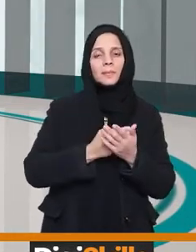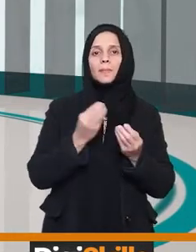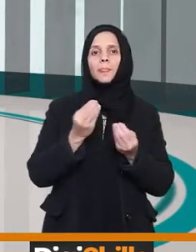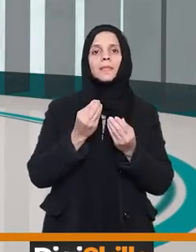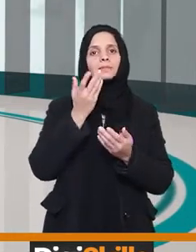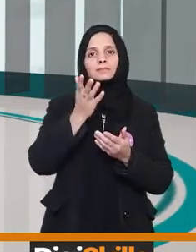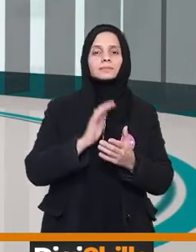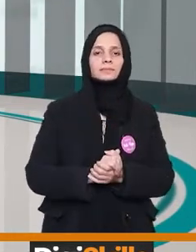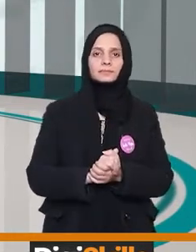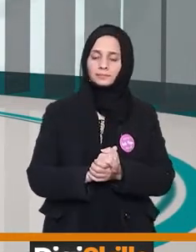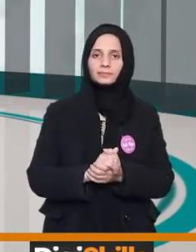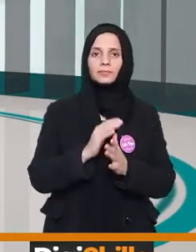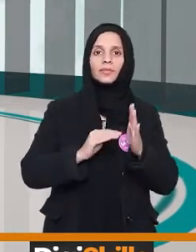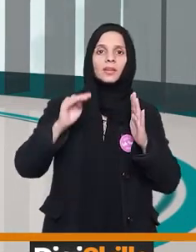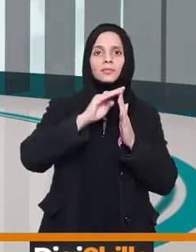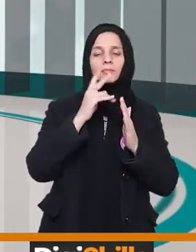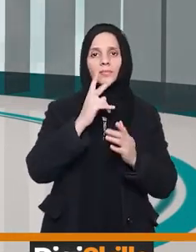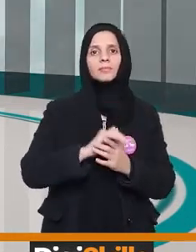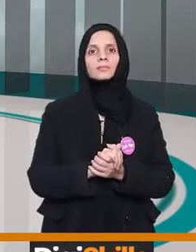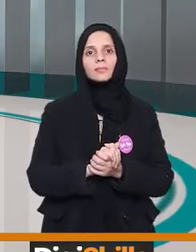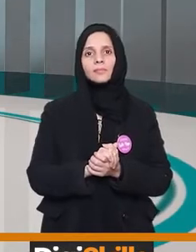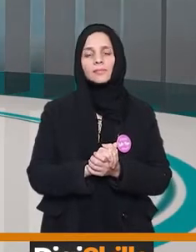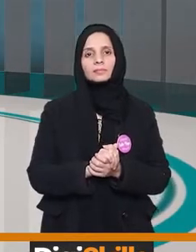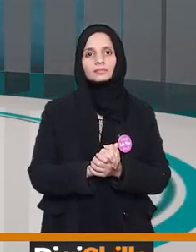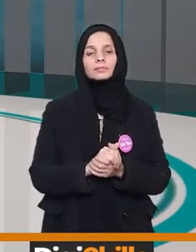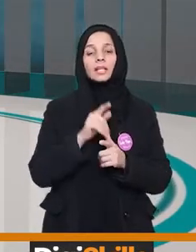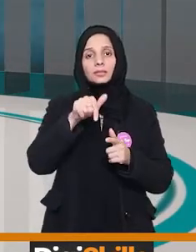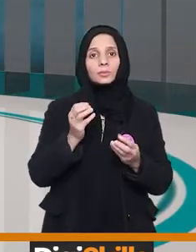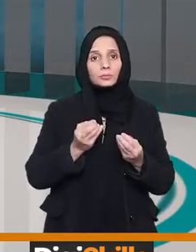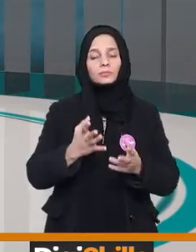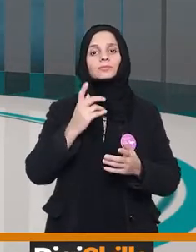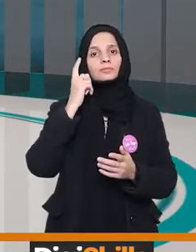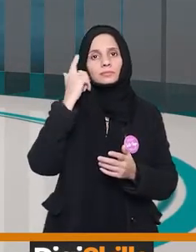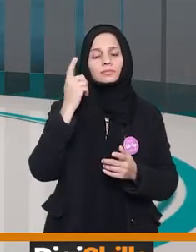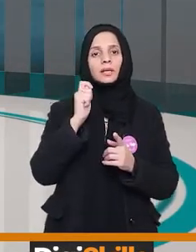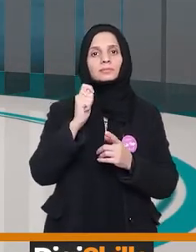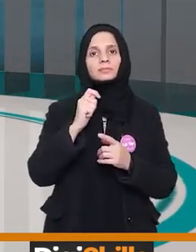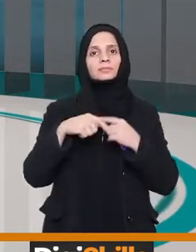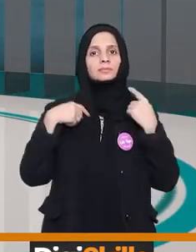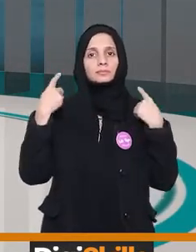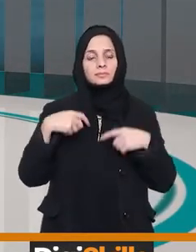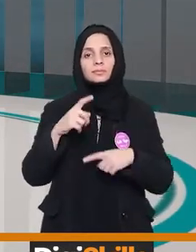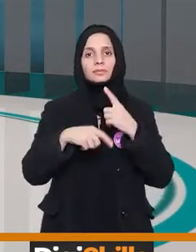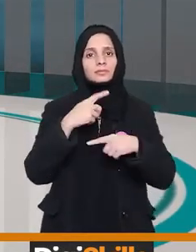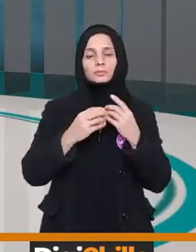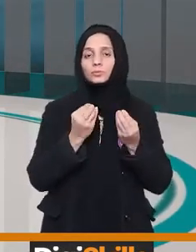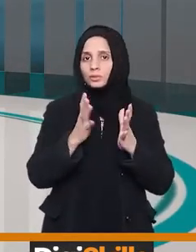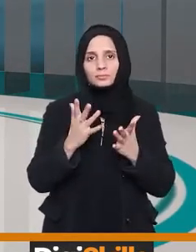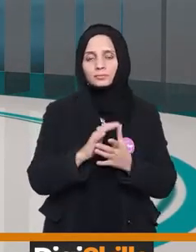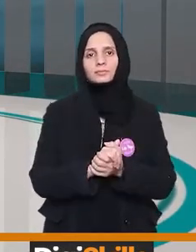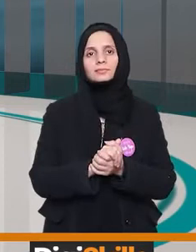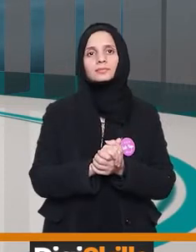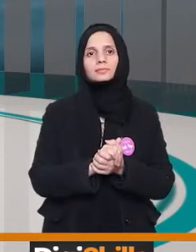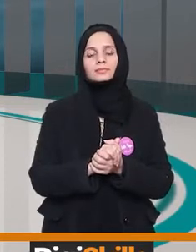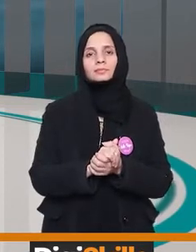کی ٹون سیٹ کرے گا ارلی ان دا مارننگ۔ دن کا سٹارٹ اگر ایک پازیٹیو باڈی ایٹیچیوڈ سے نہیں